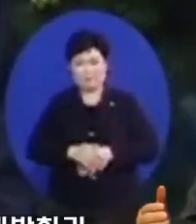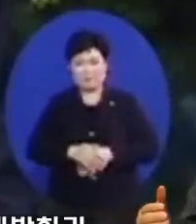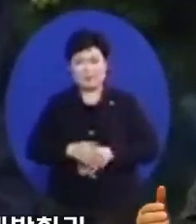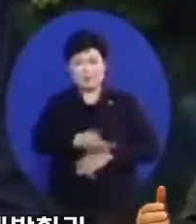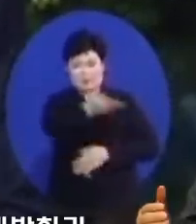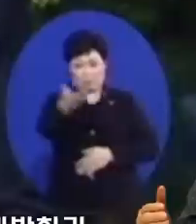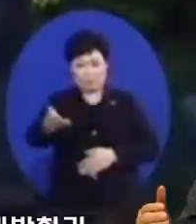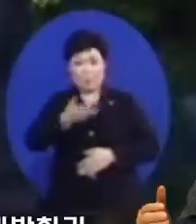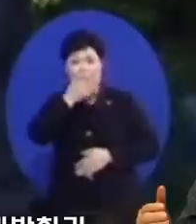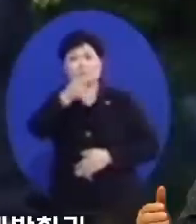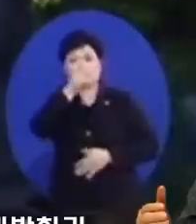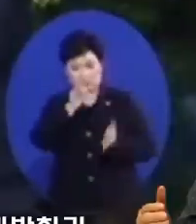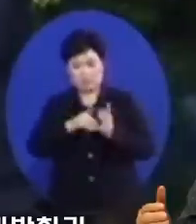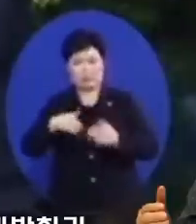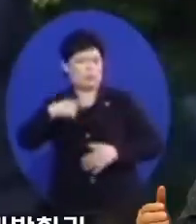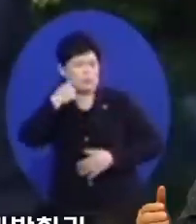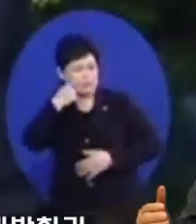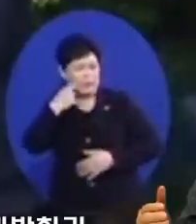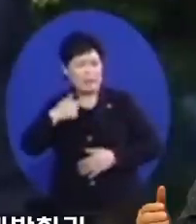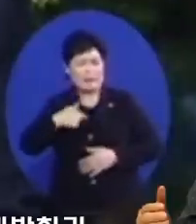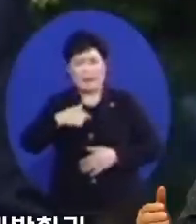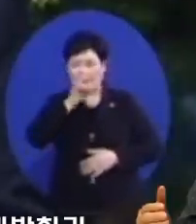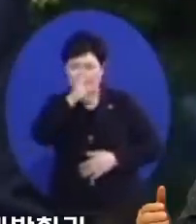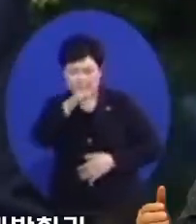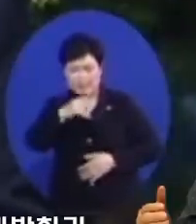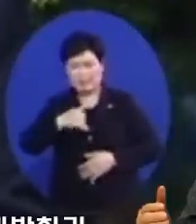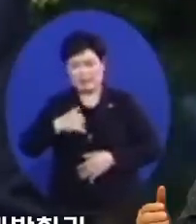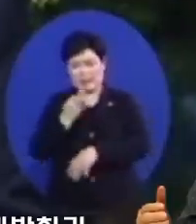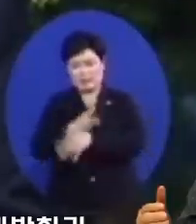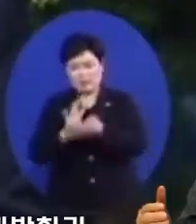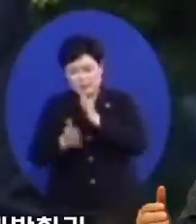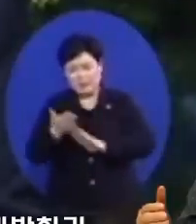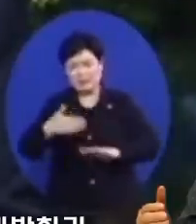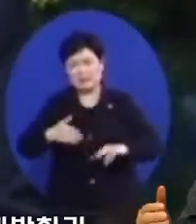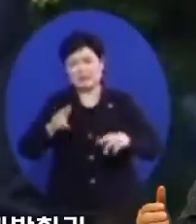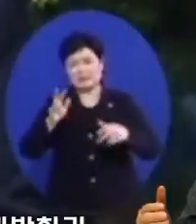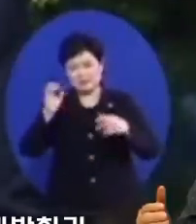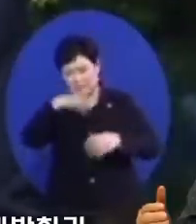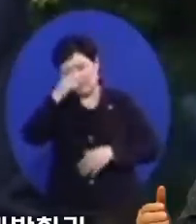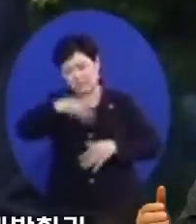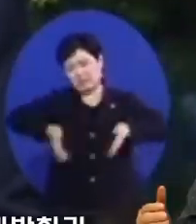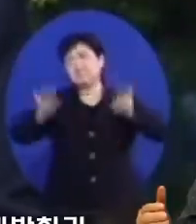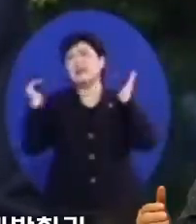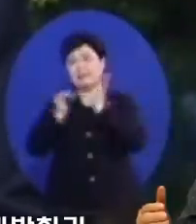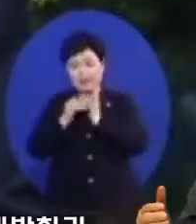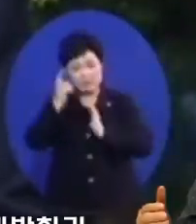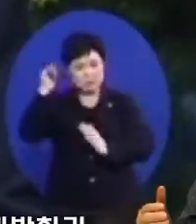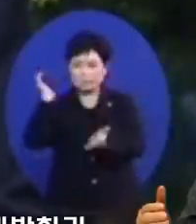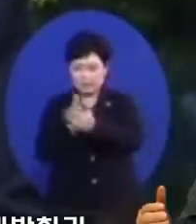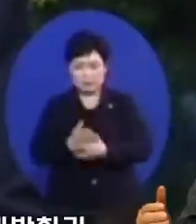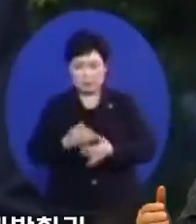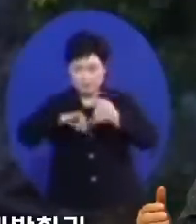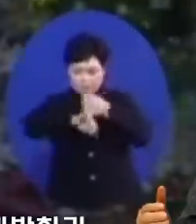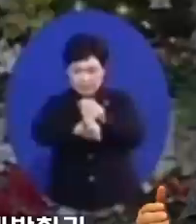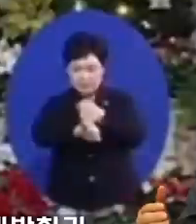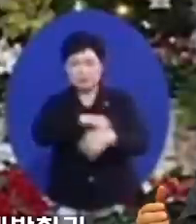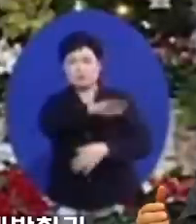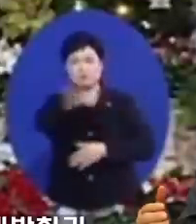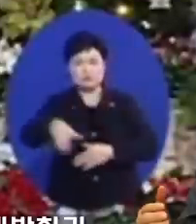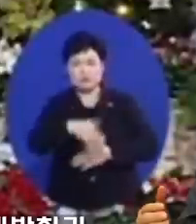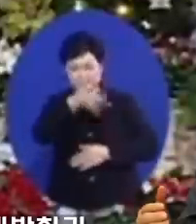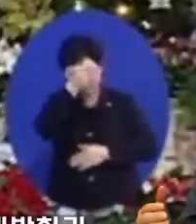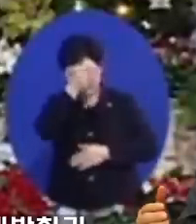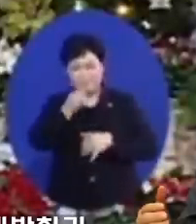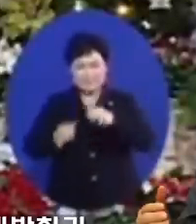있어요. 나는 못한다, 안 된다, 할 수 없다, 나는 이대로 인생을 지나간다고 생각하지 마십시오. 반드시 우리는 소질이